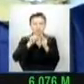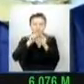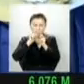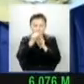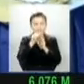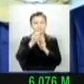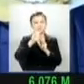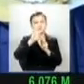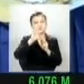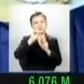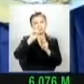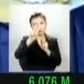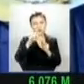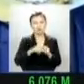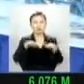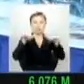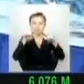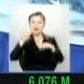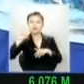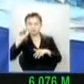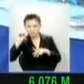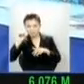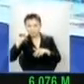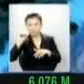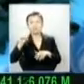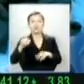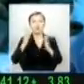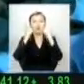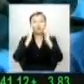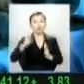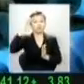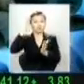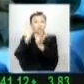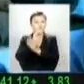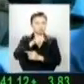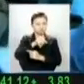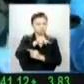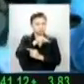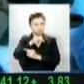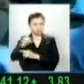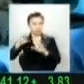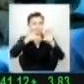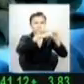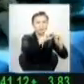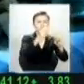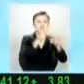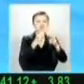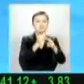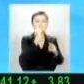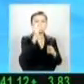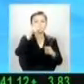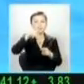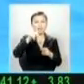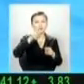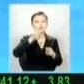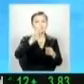ลูกแบบธรรมดา40ลูกเป็นของกลางที่ตำรวจกำลังขยายผลติดตามจับนายไทยรัฐศรีสมัยนายจุฑ